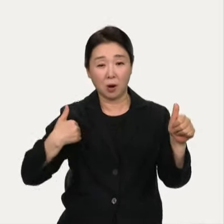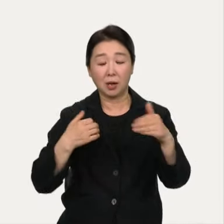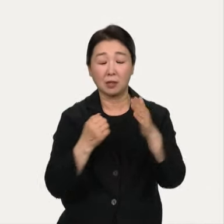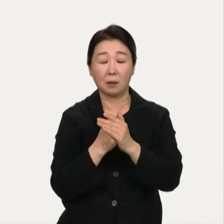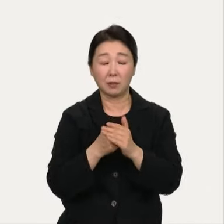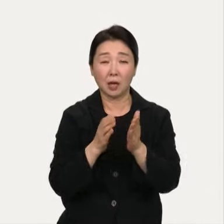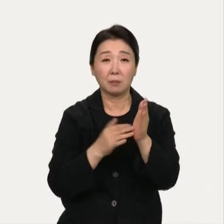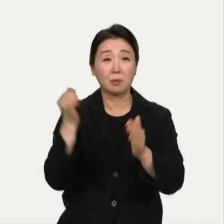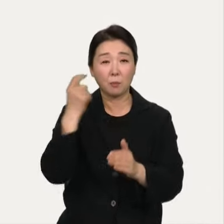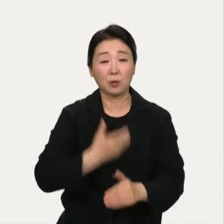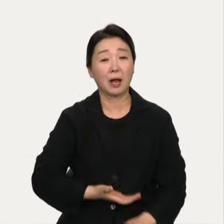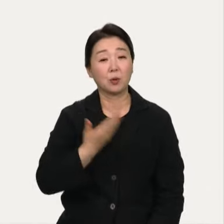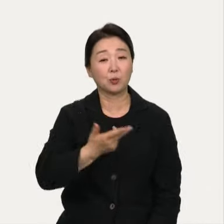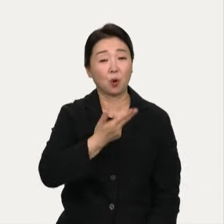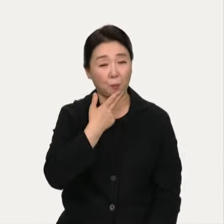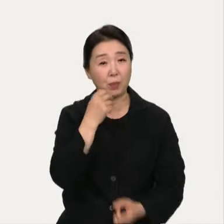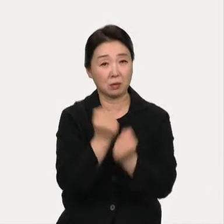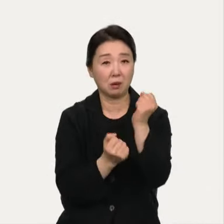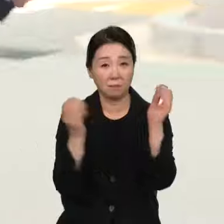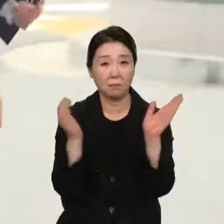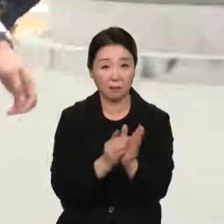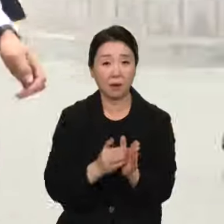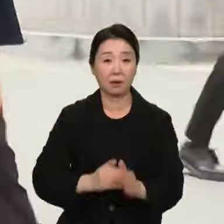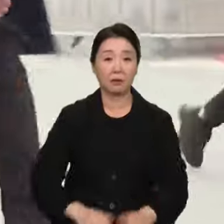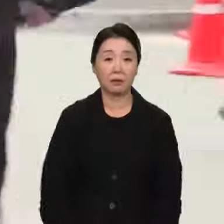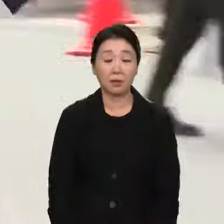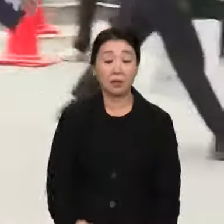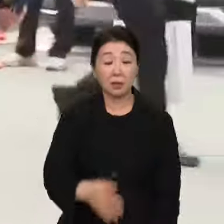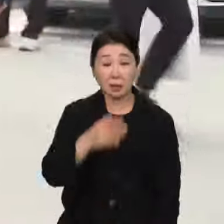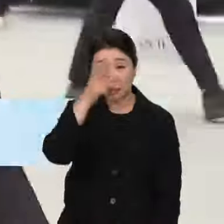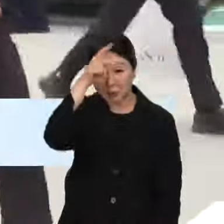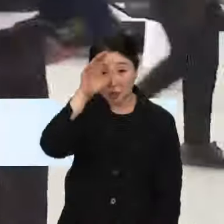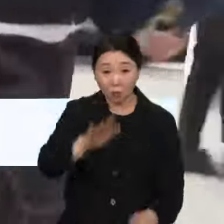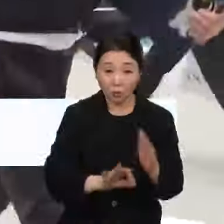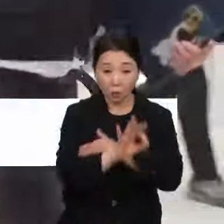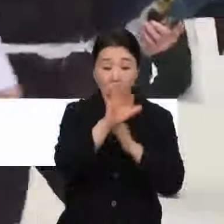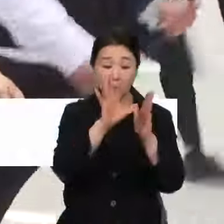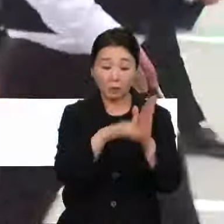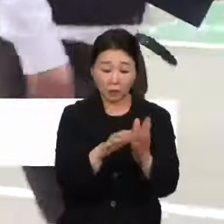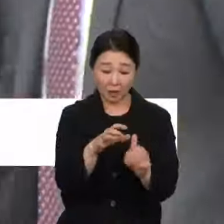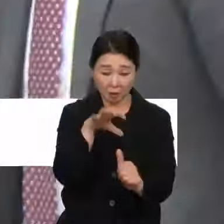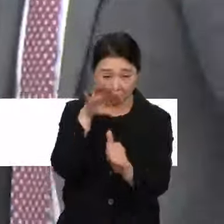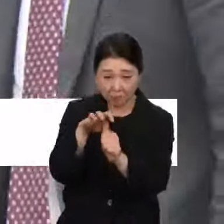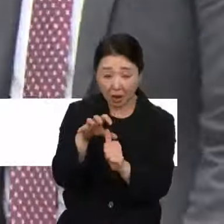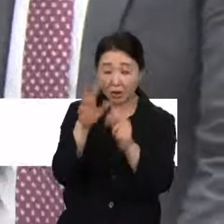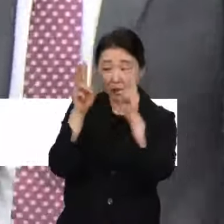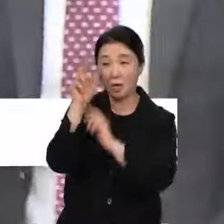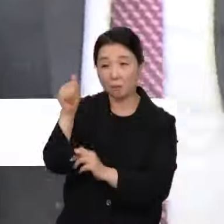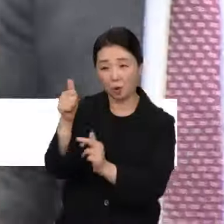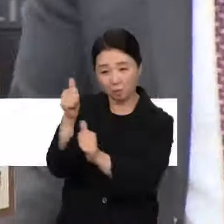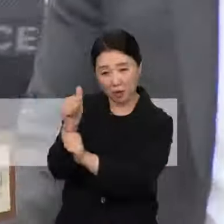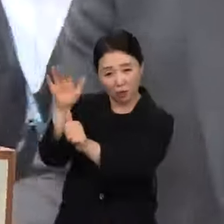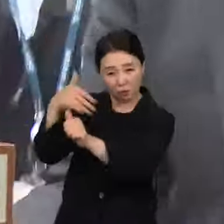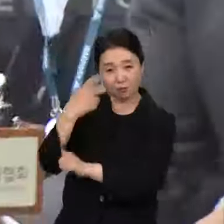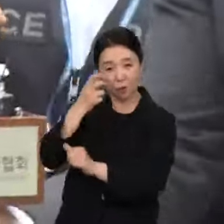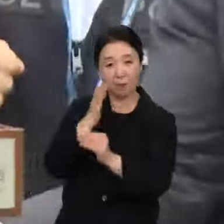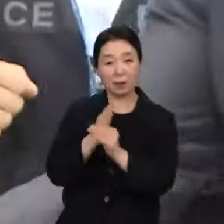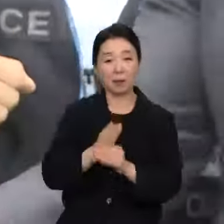비밀번호를 밝히지 않은 것이라고 설명했습니다. 경찰은 오늘 오전 구속된 소속사 대표와 매니저를 불러